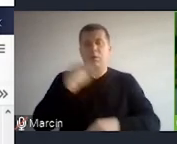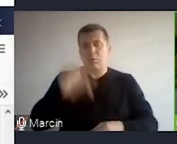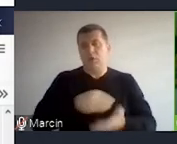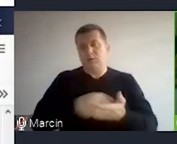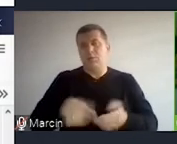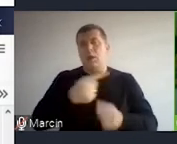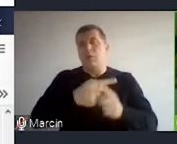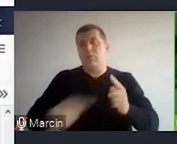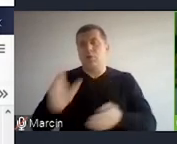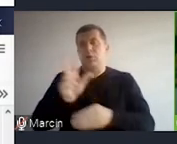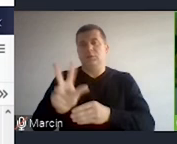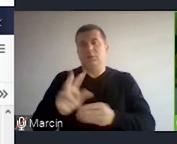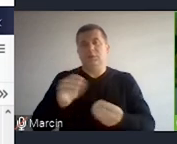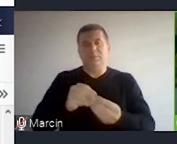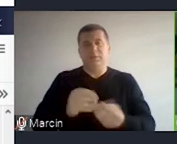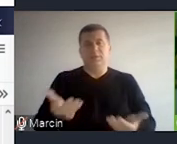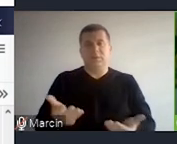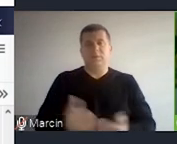pół trzynastki.